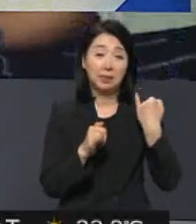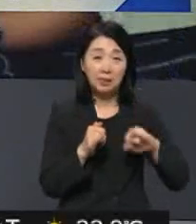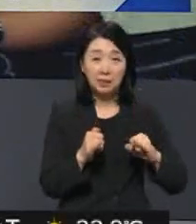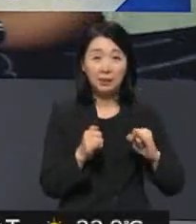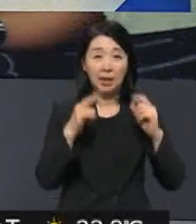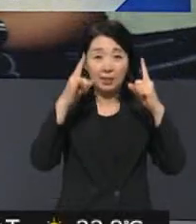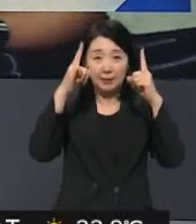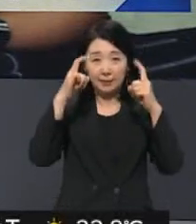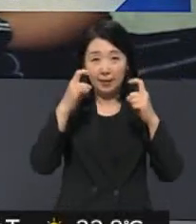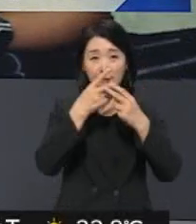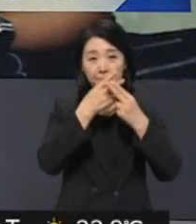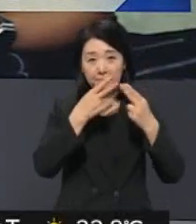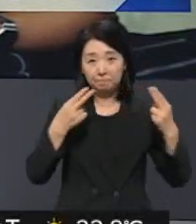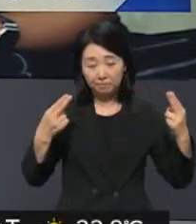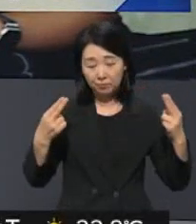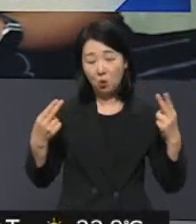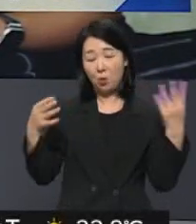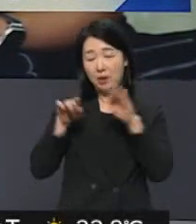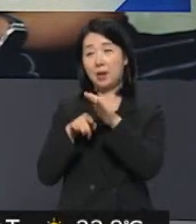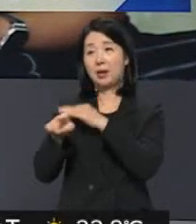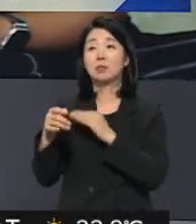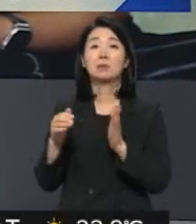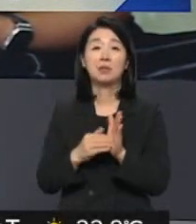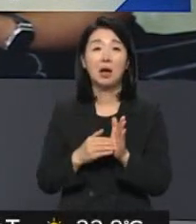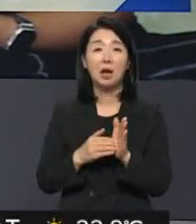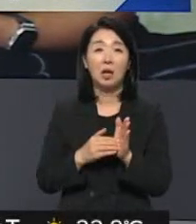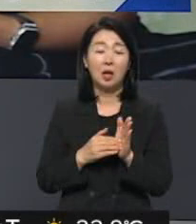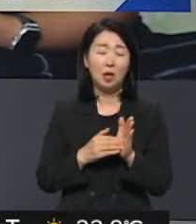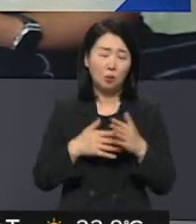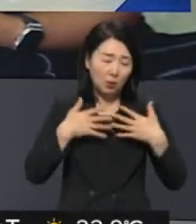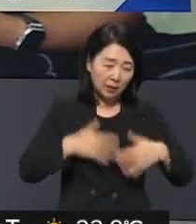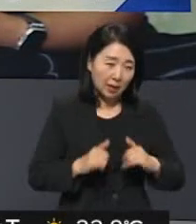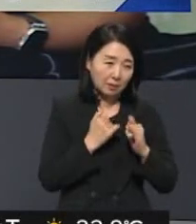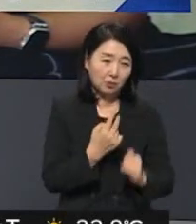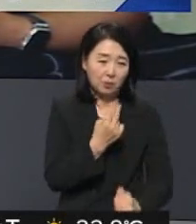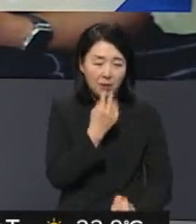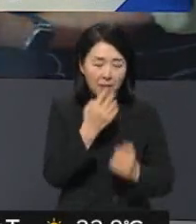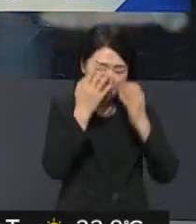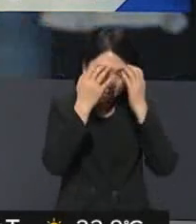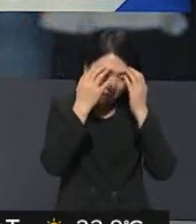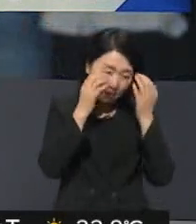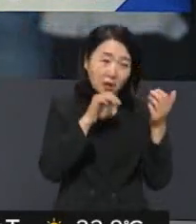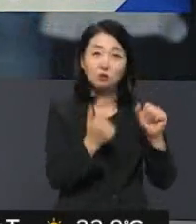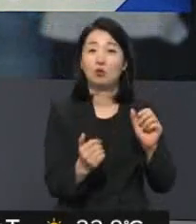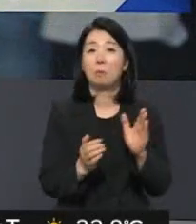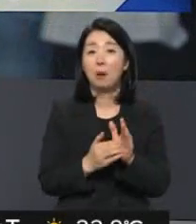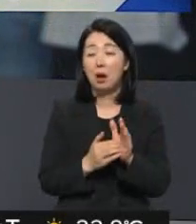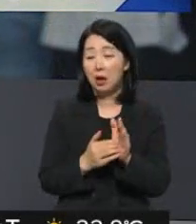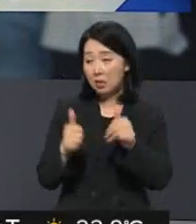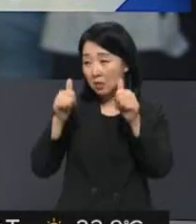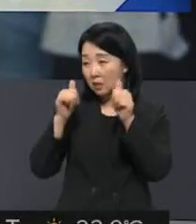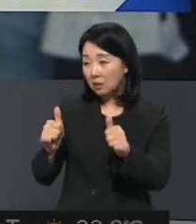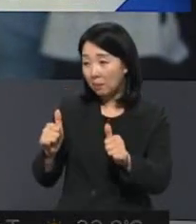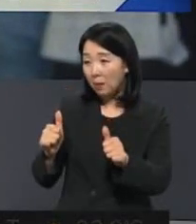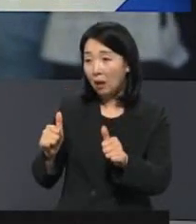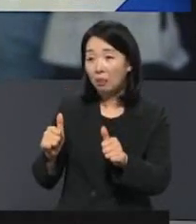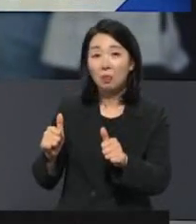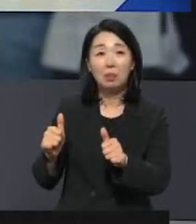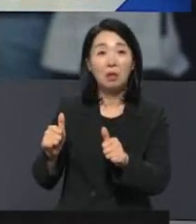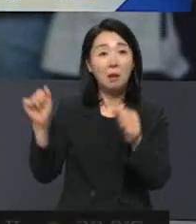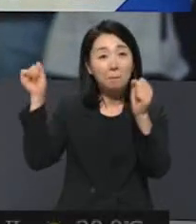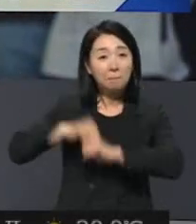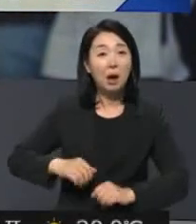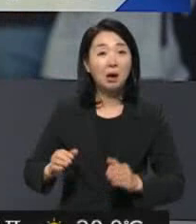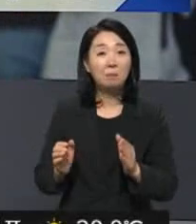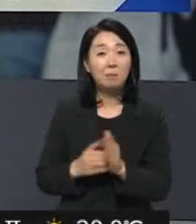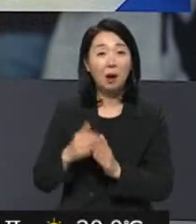회관을 찾았습니다. 가녀린 생명이 고통받다 스스로 목숨을 잃었는데 그 재판을 말아먹은 변호사에게 제 식구 감싸기를